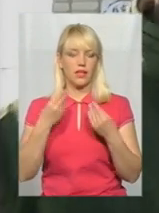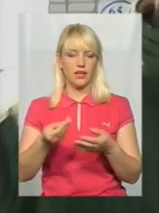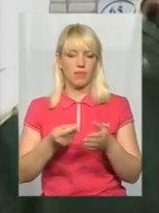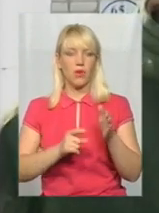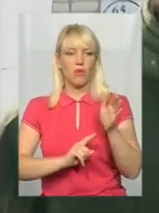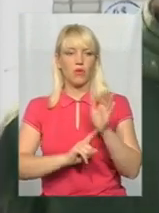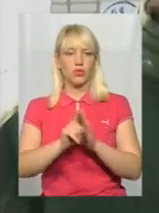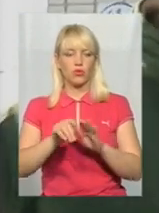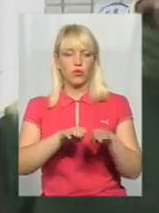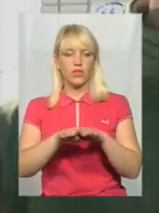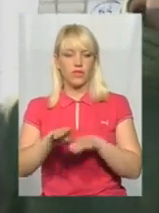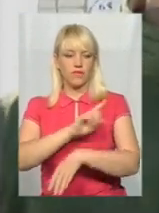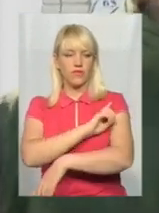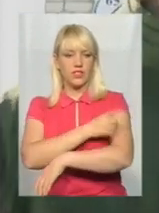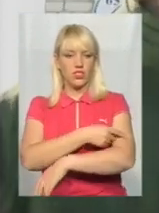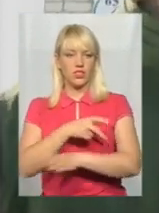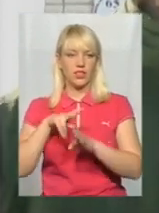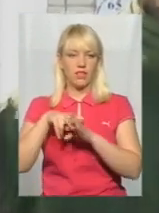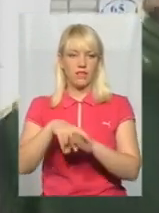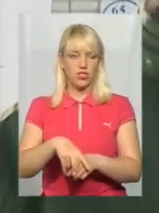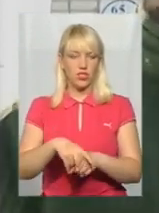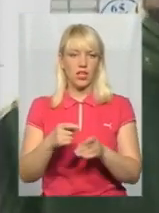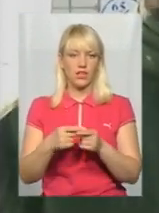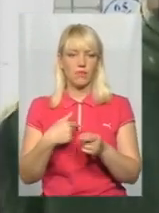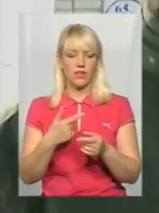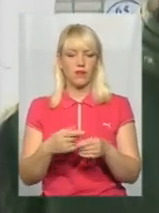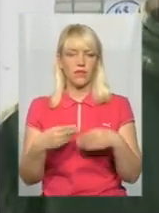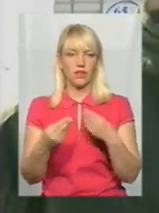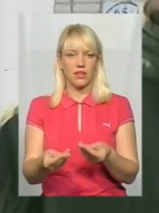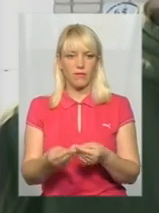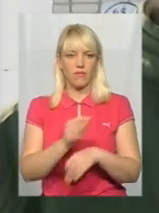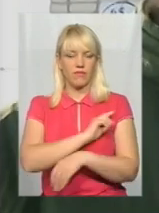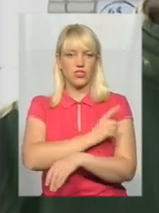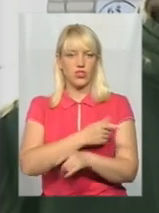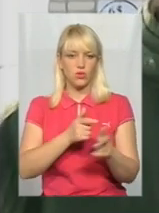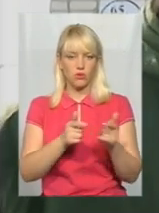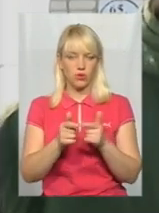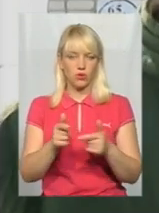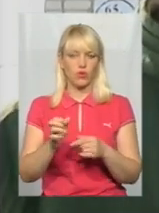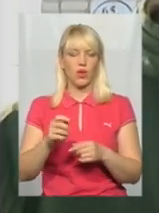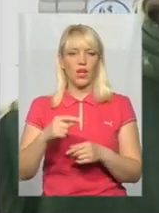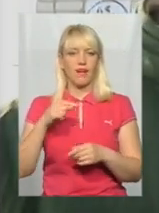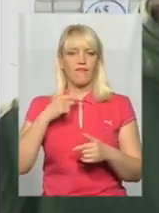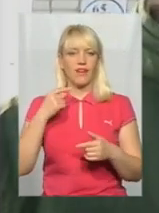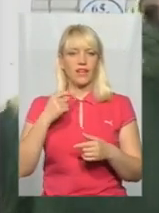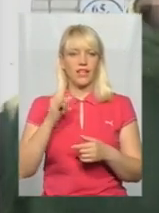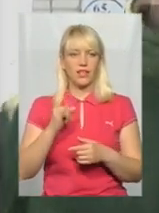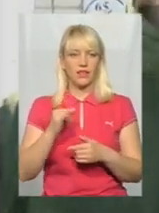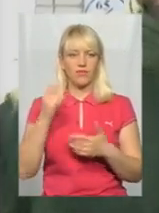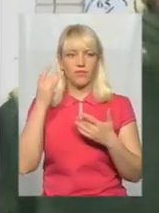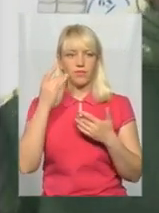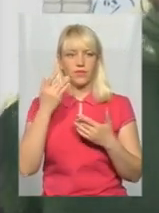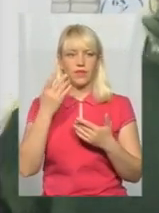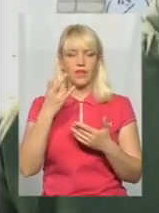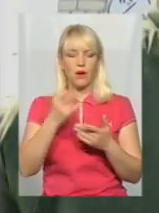фізичних навантажень, втягуємо їх в обстановку, вводимо фізичну, в психологічну обстановку, яка буде супроводжуватись їх